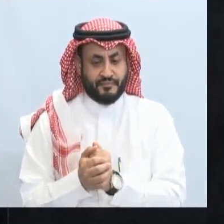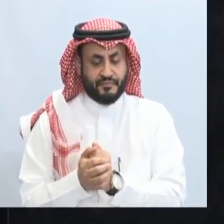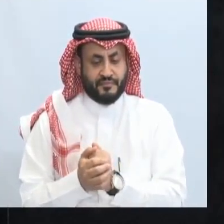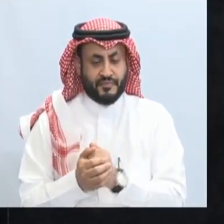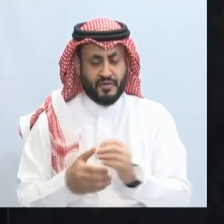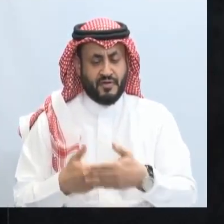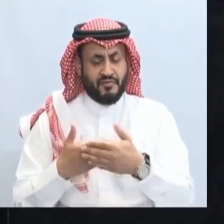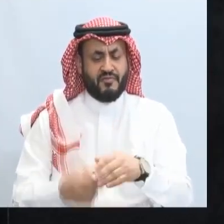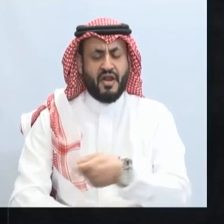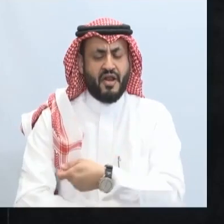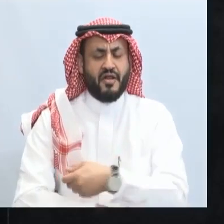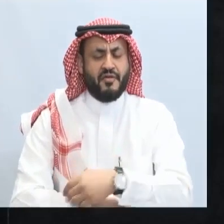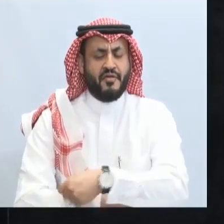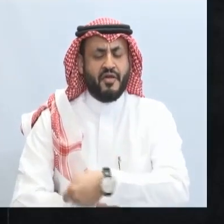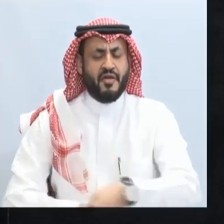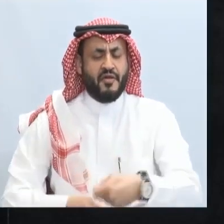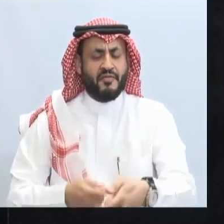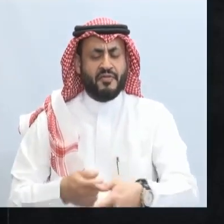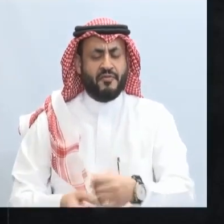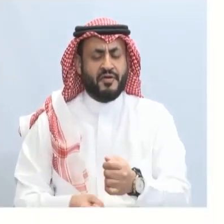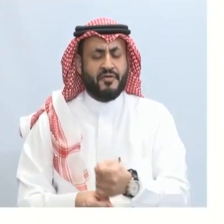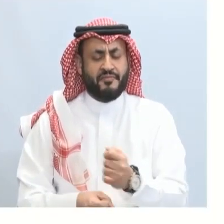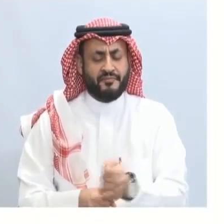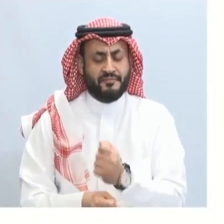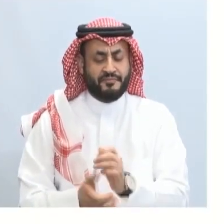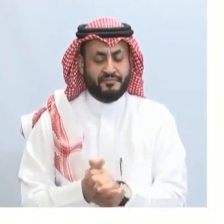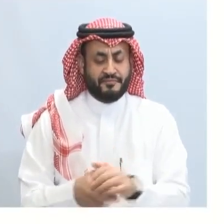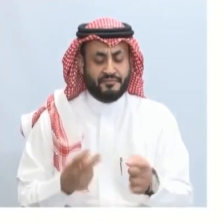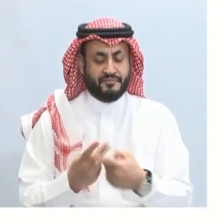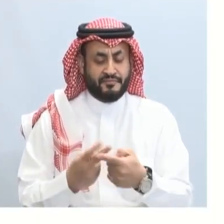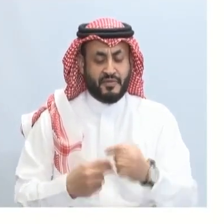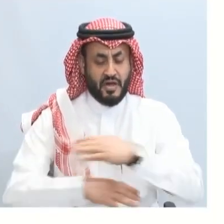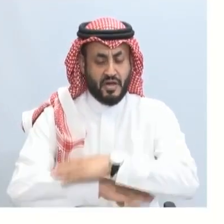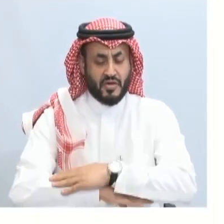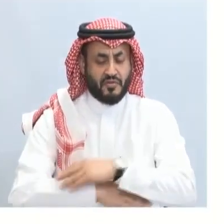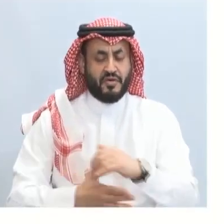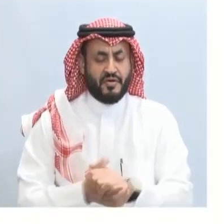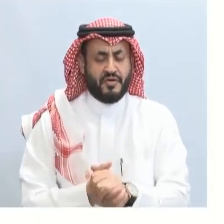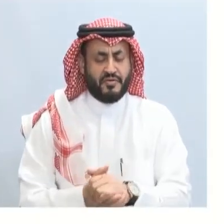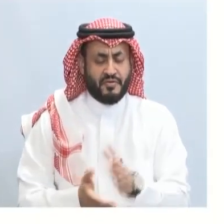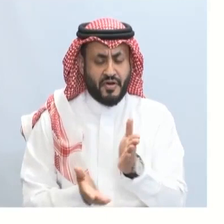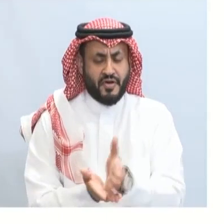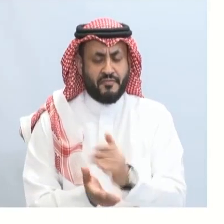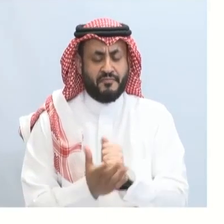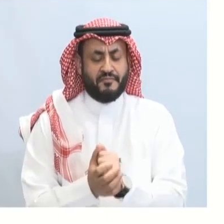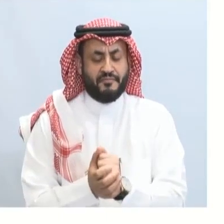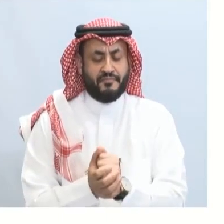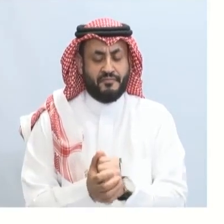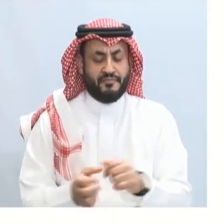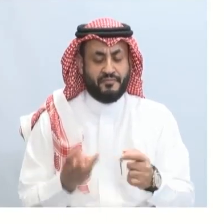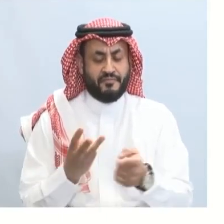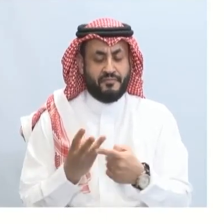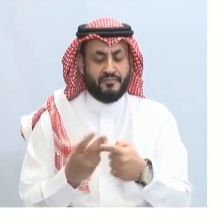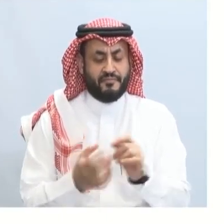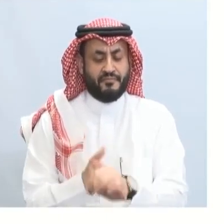الاعمال التطوعيه ثانيا مبدعين الالتزام بالقوانين والقواعد السلوكيه